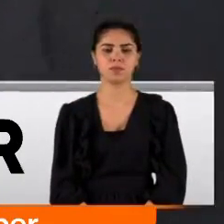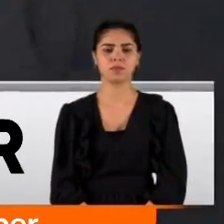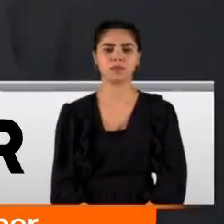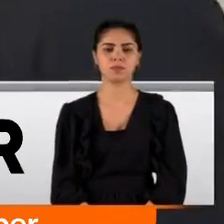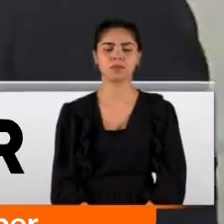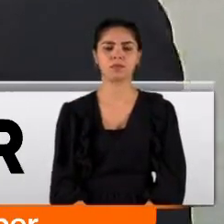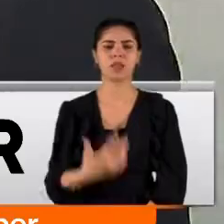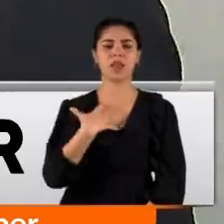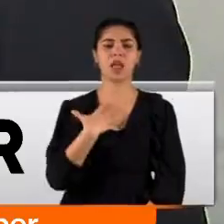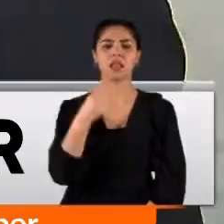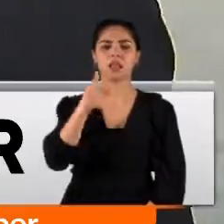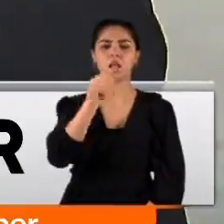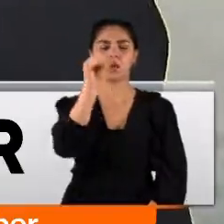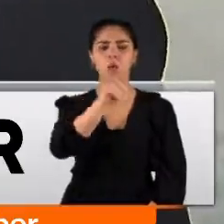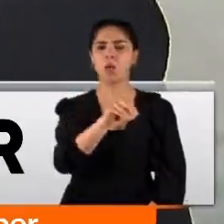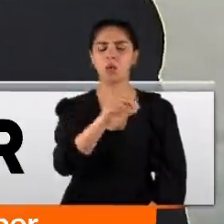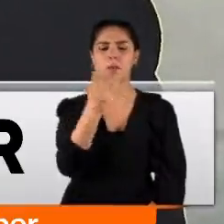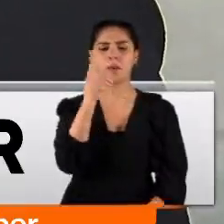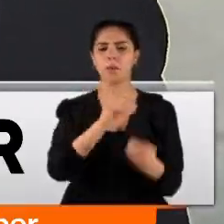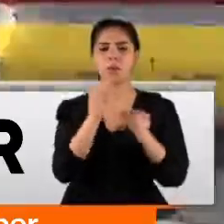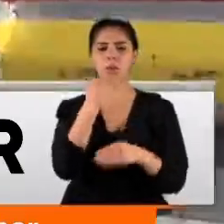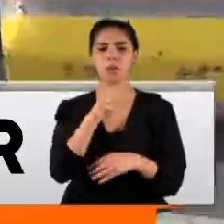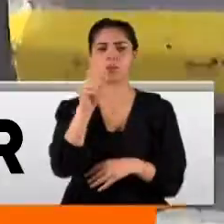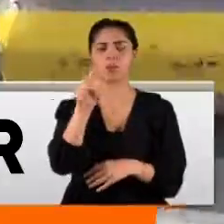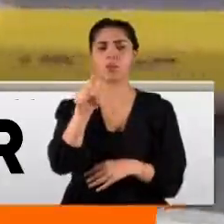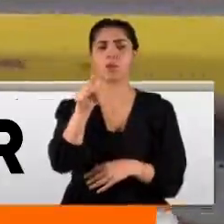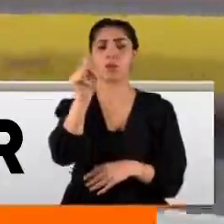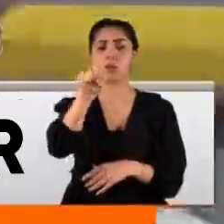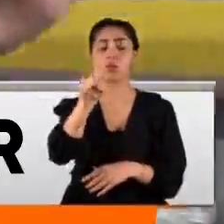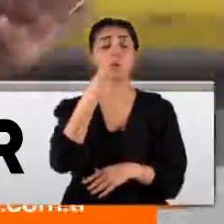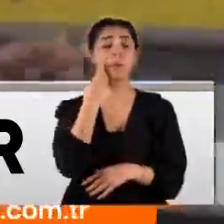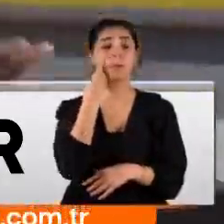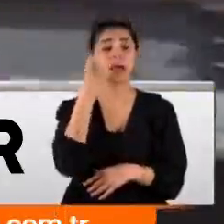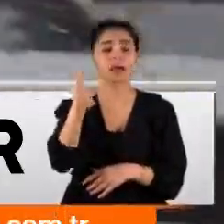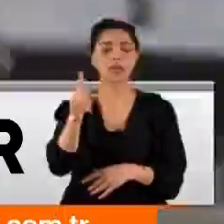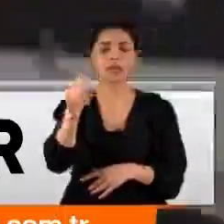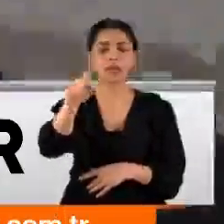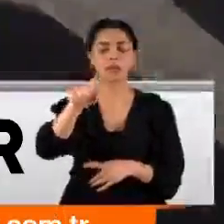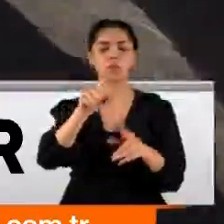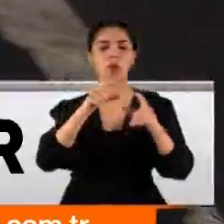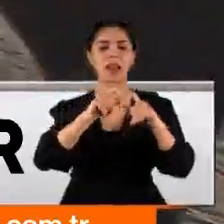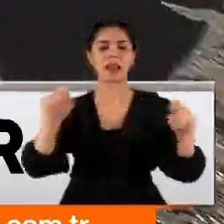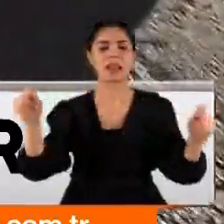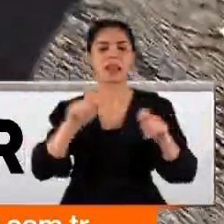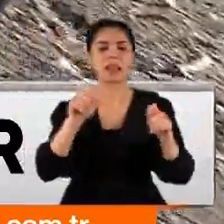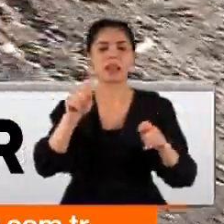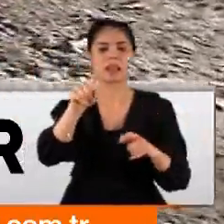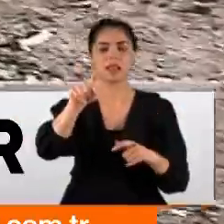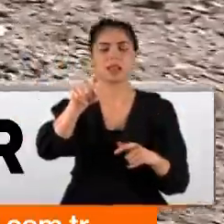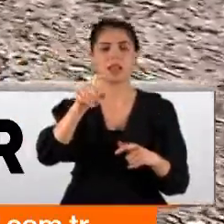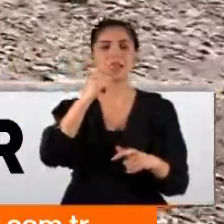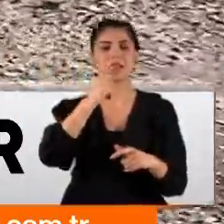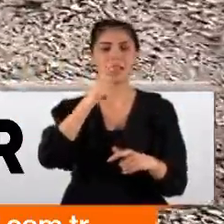Kendileri de çıkartabilir, çok rahat. Bir sıkıntı yok yani, topu topu 8 yıl atar. İşte bakın, stepneleri sökülmüş, çelikten